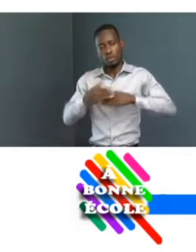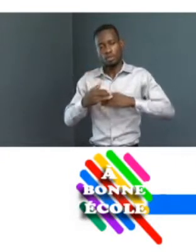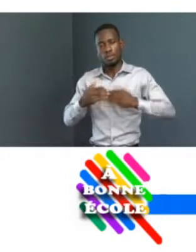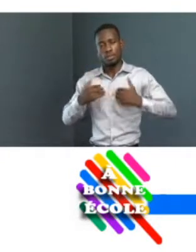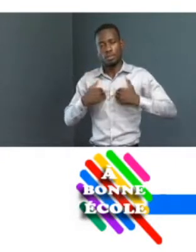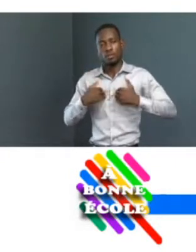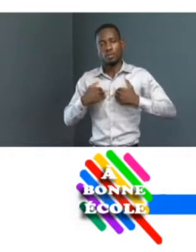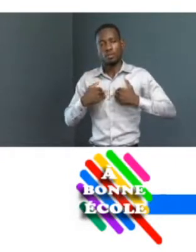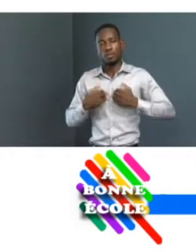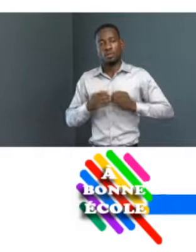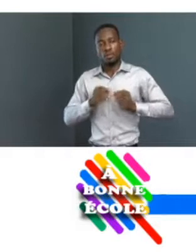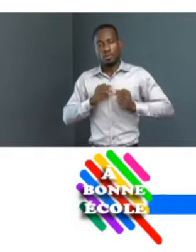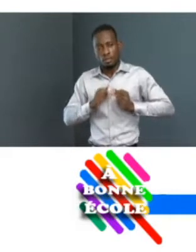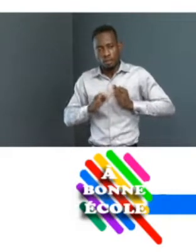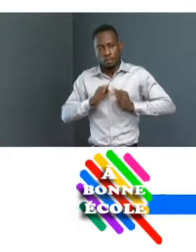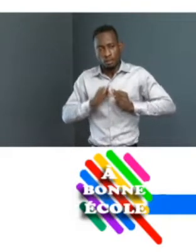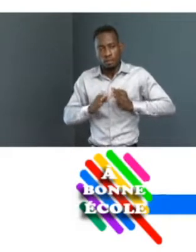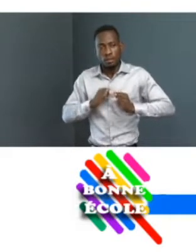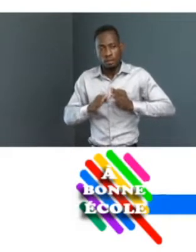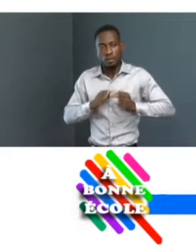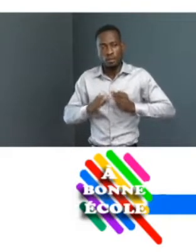décrit la structure de l'œil,